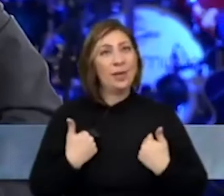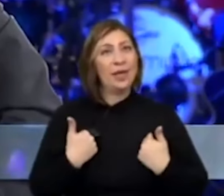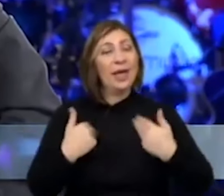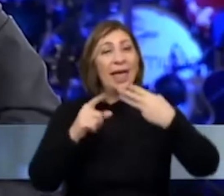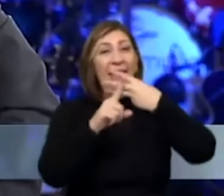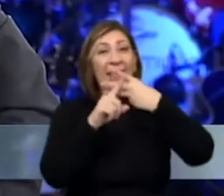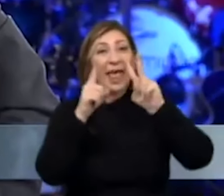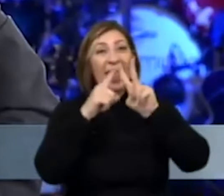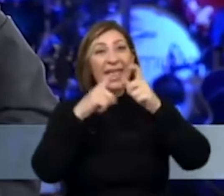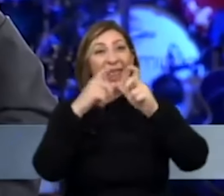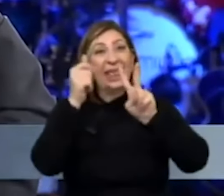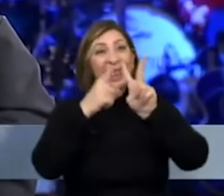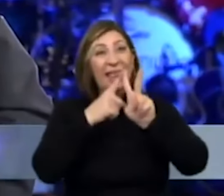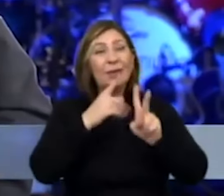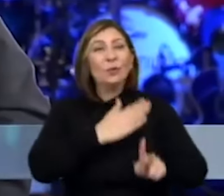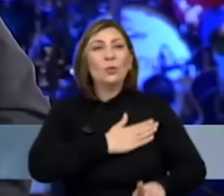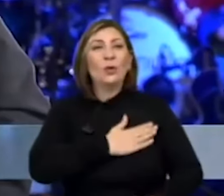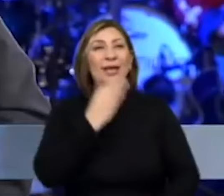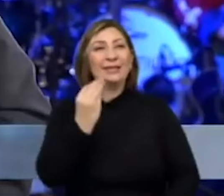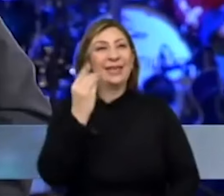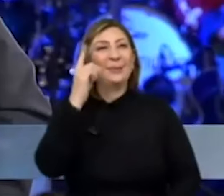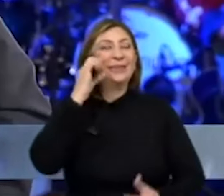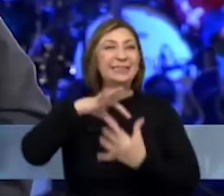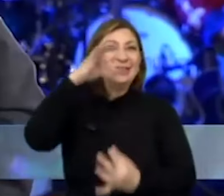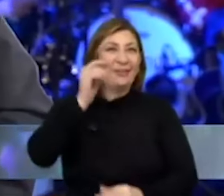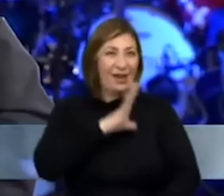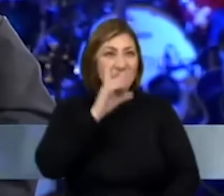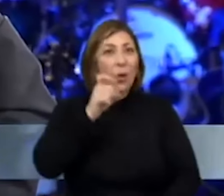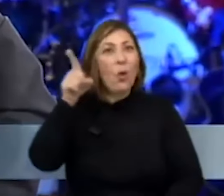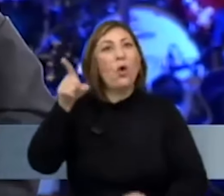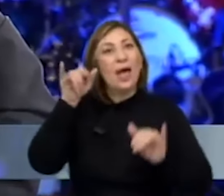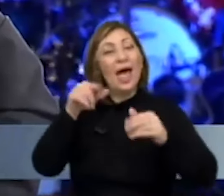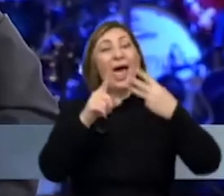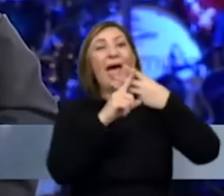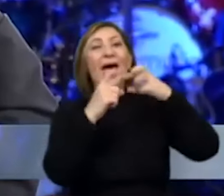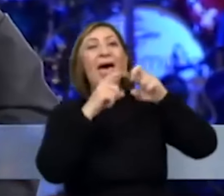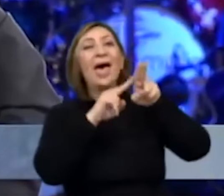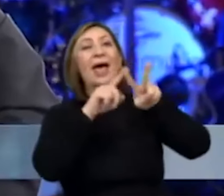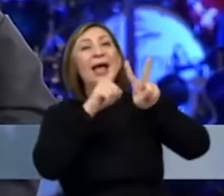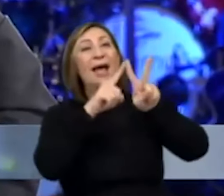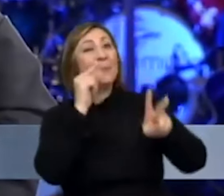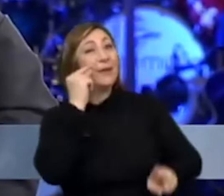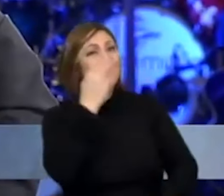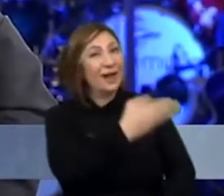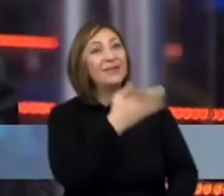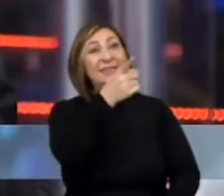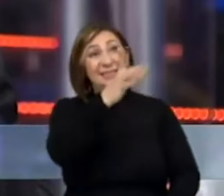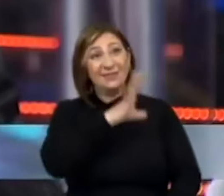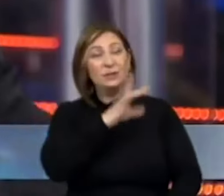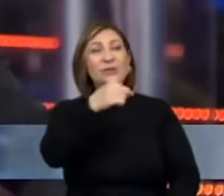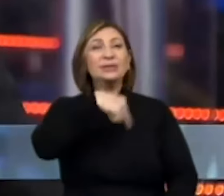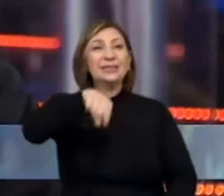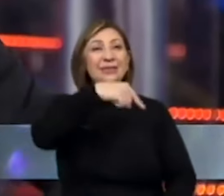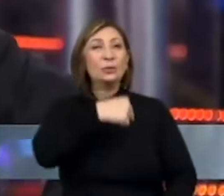Engin Happy'leri çok seviyorum. Yüreği güzel insanlar vardır ya. Orada Erkan Bey var, Selman Bey var ve siz